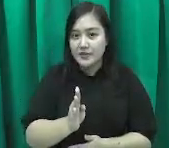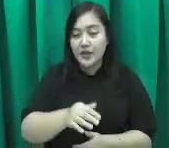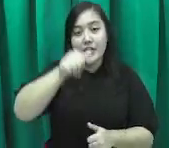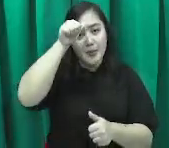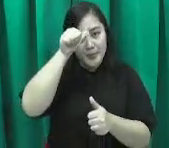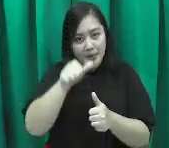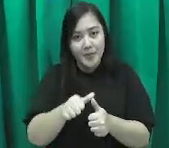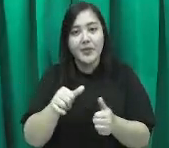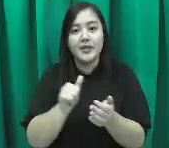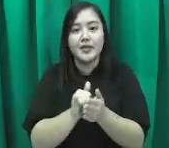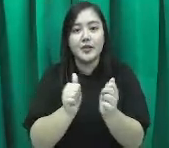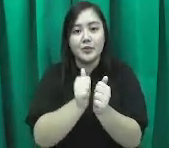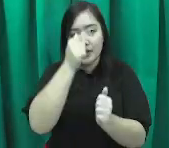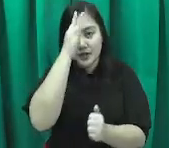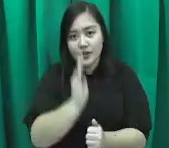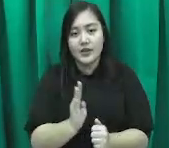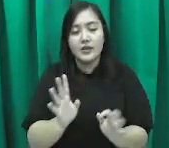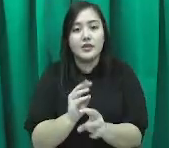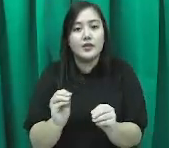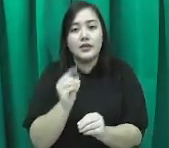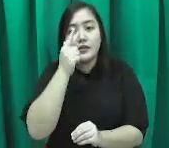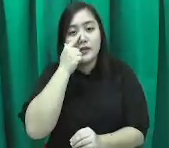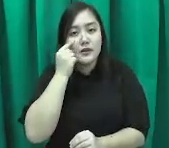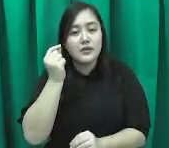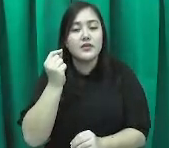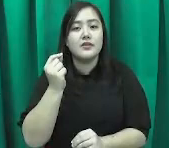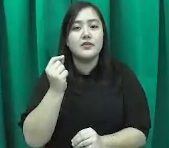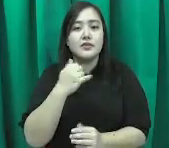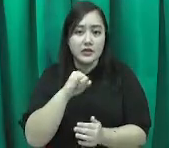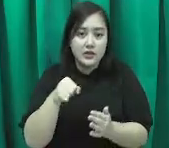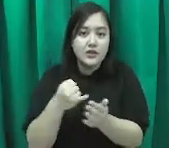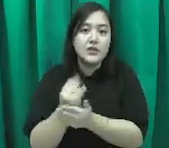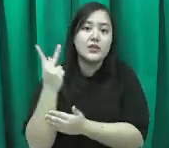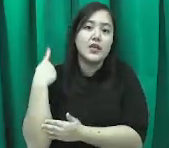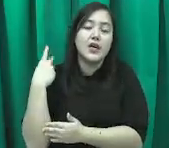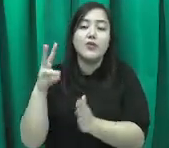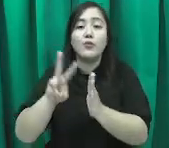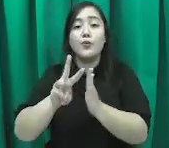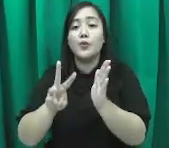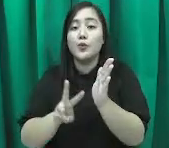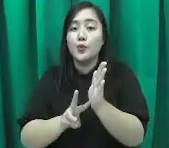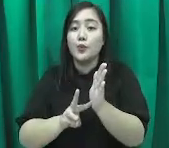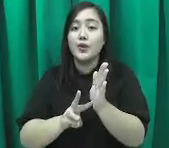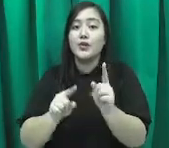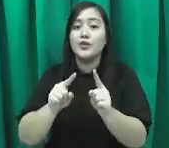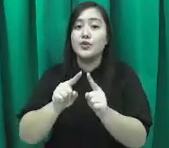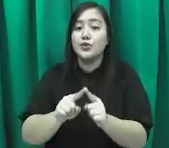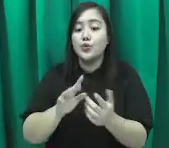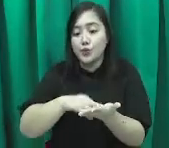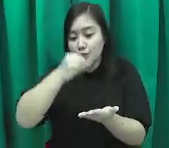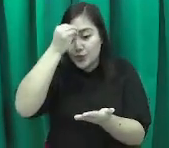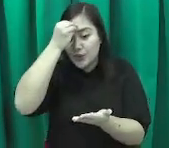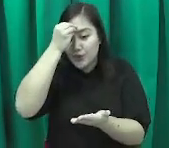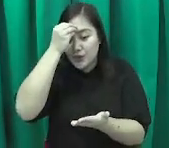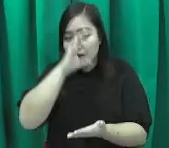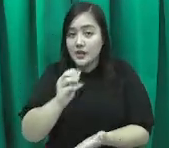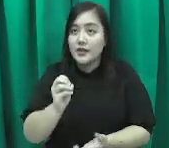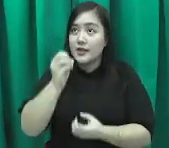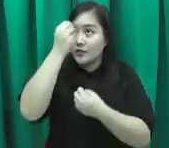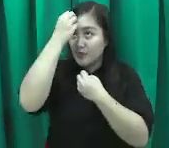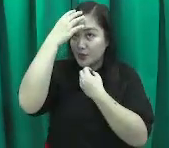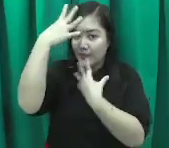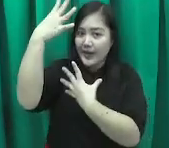Kaya niya pa. Basta willing ka lang sumunod. Yeah. Magpaturo, sumunod. Yun lang ang kailangan.